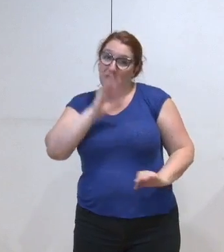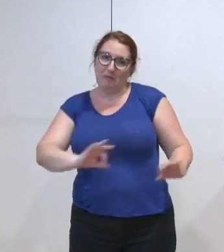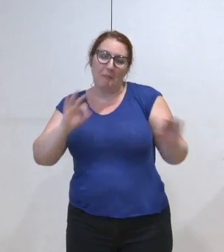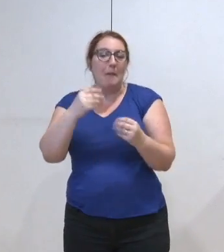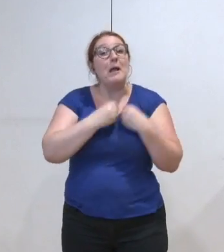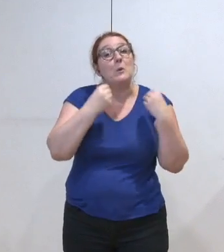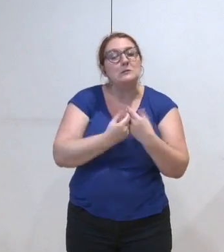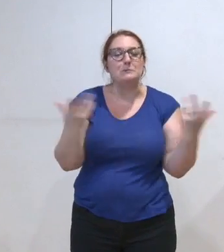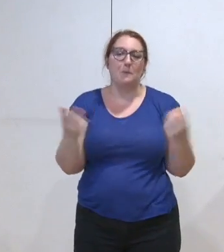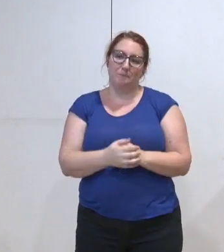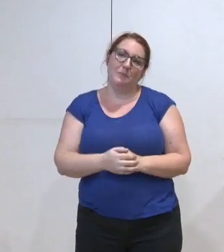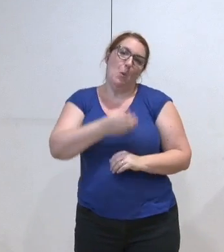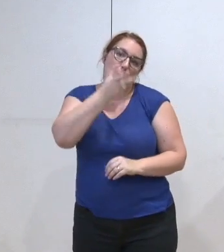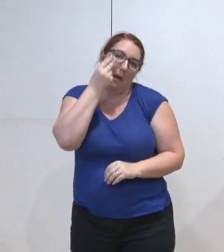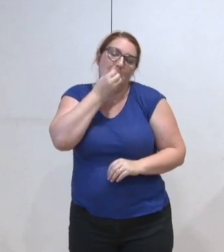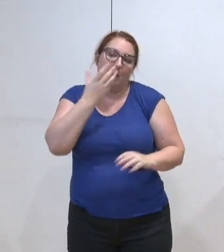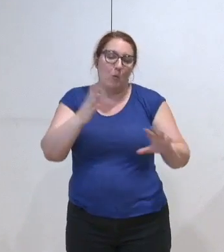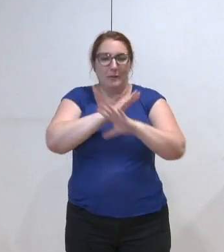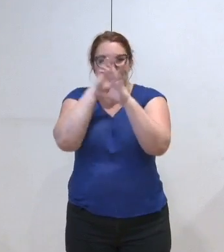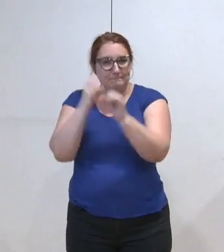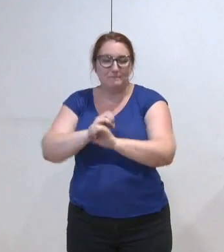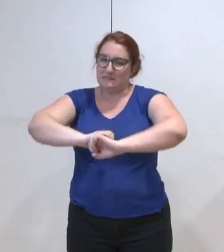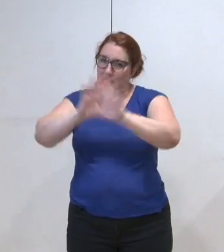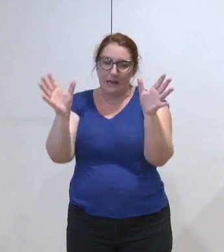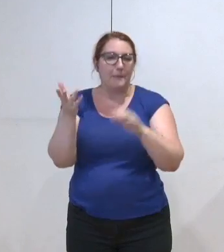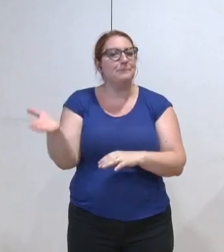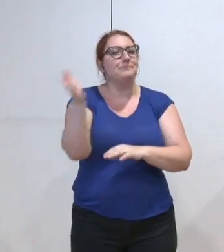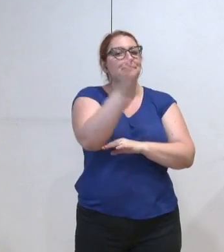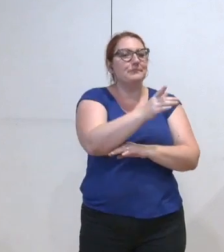cas ça clarifie les choses monsieur Philippi